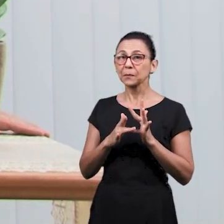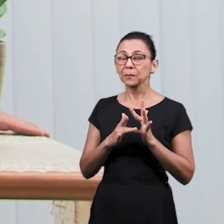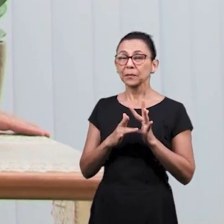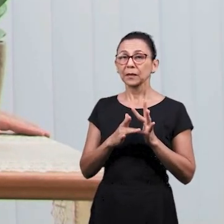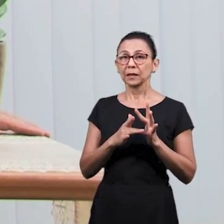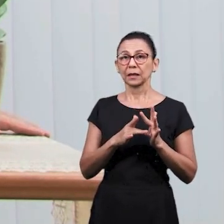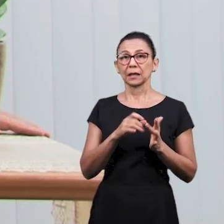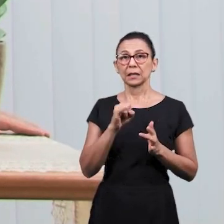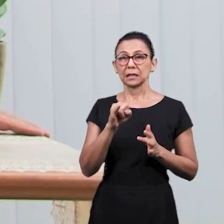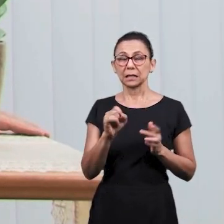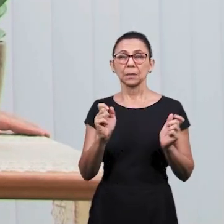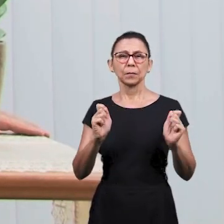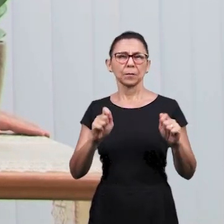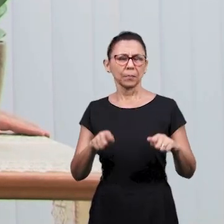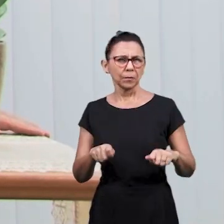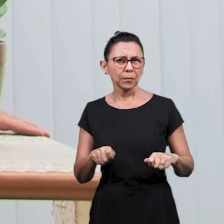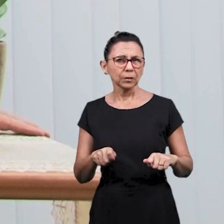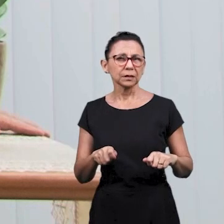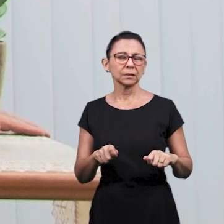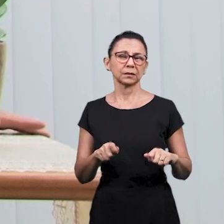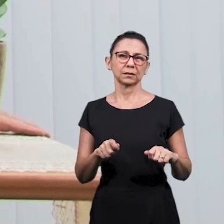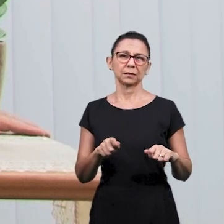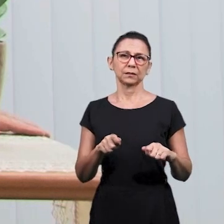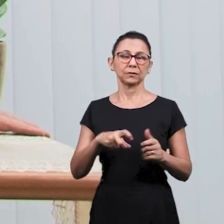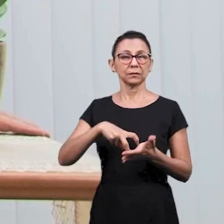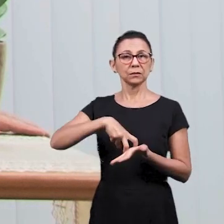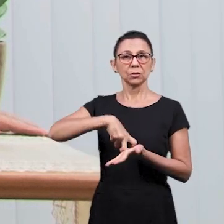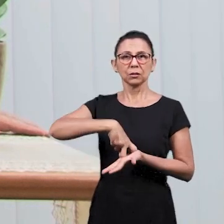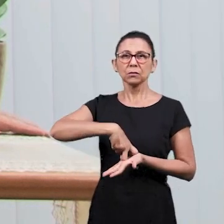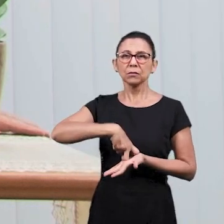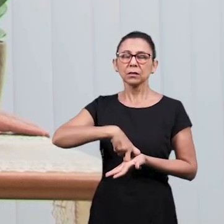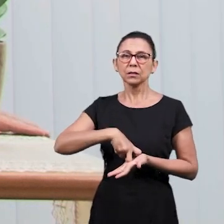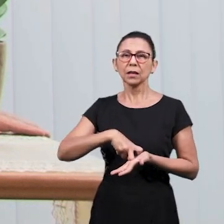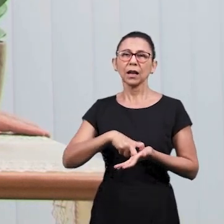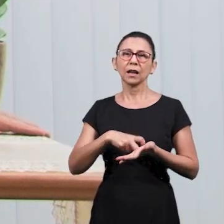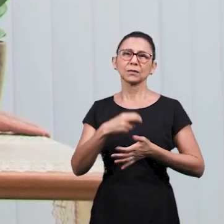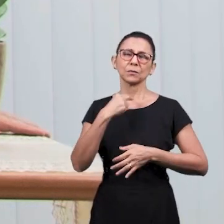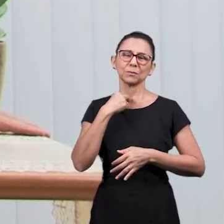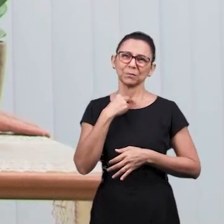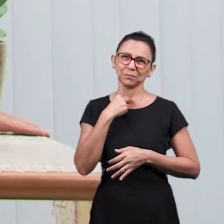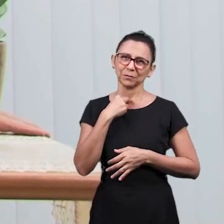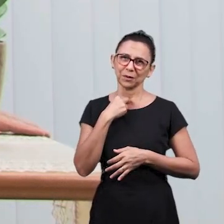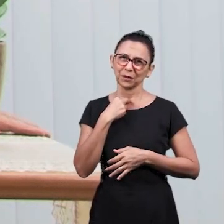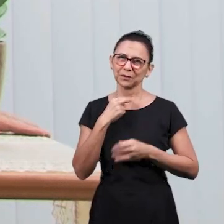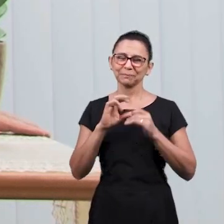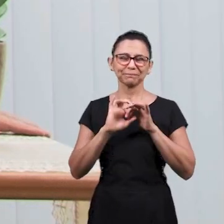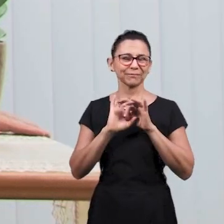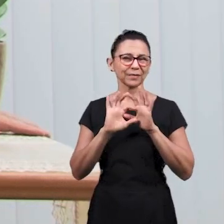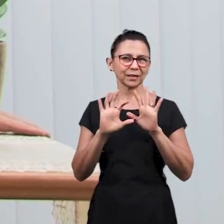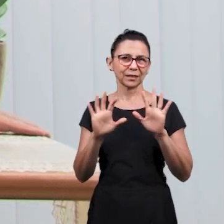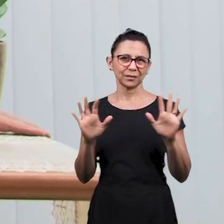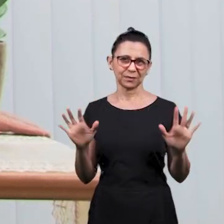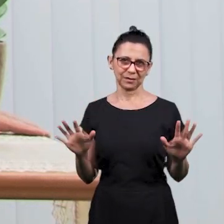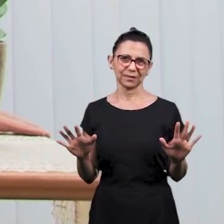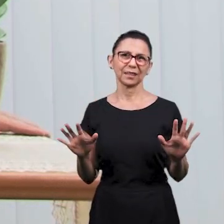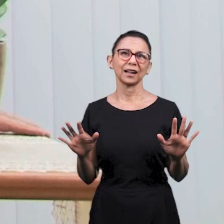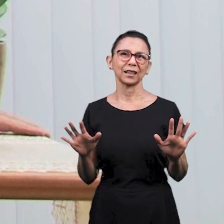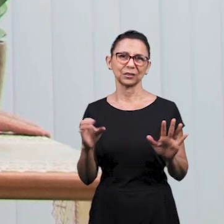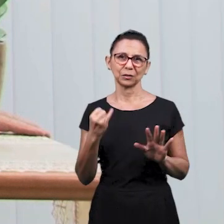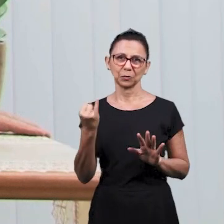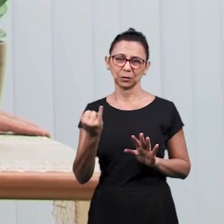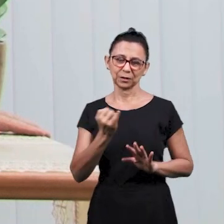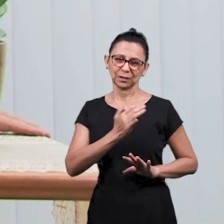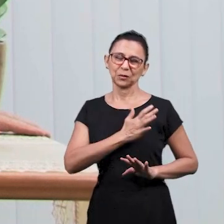мы воззовем к Богу, крови Иисуса Христа. Те, кто могут, давайте склоним наши колени. Если у вас